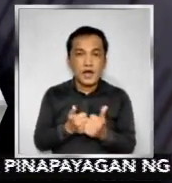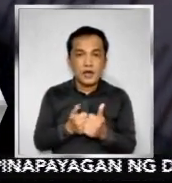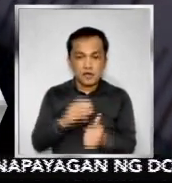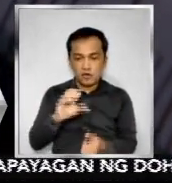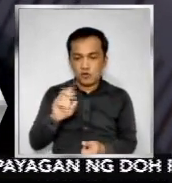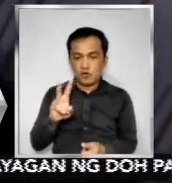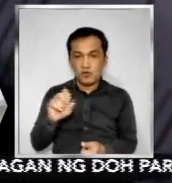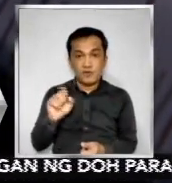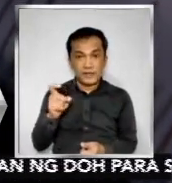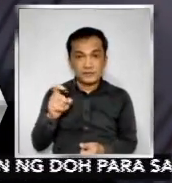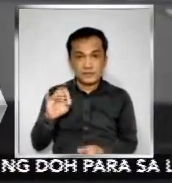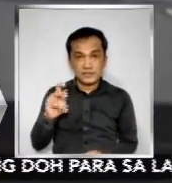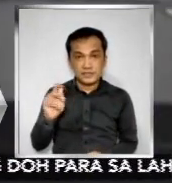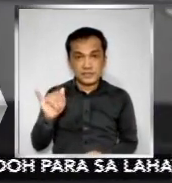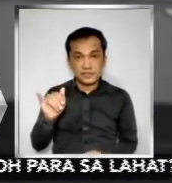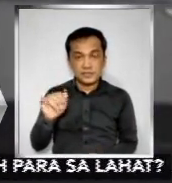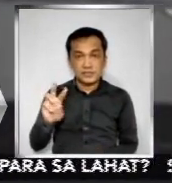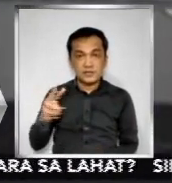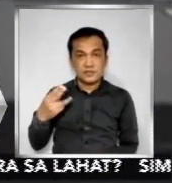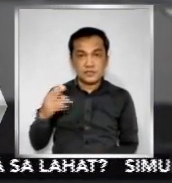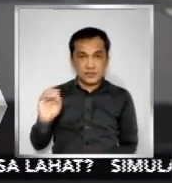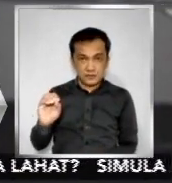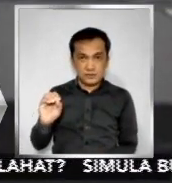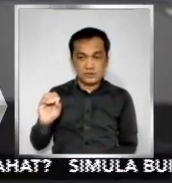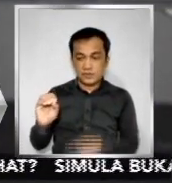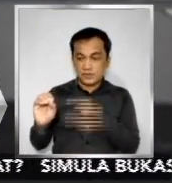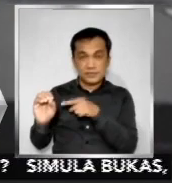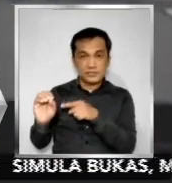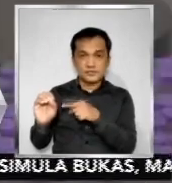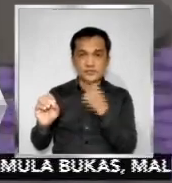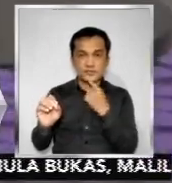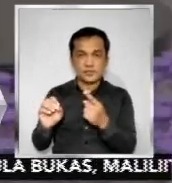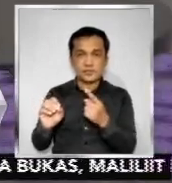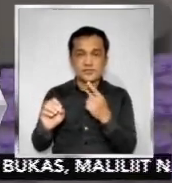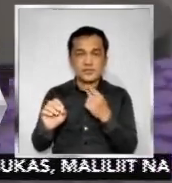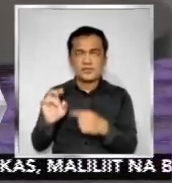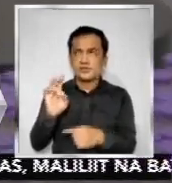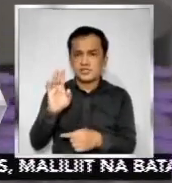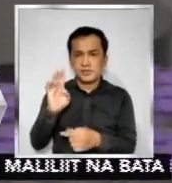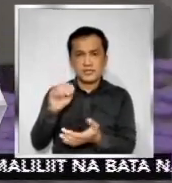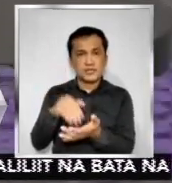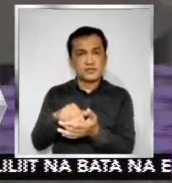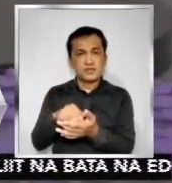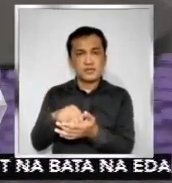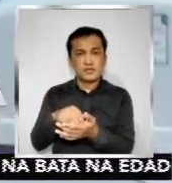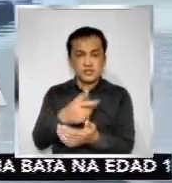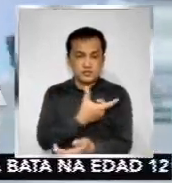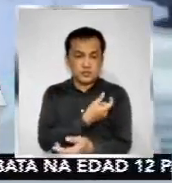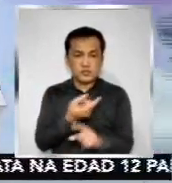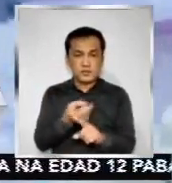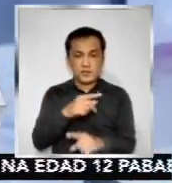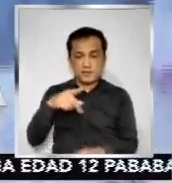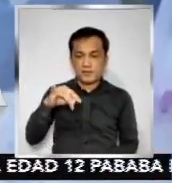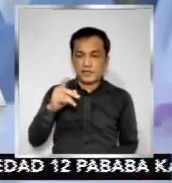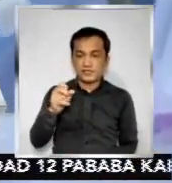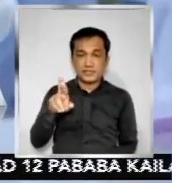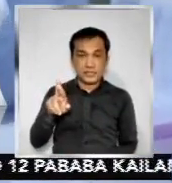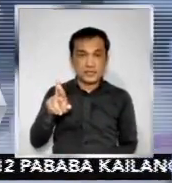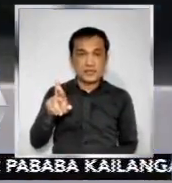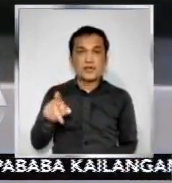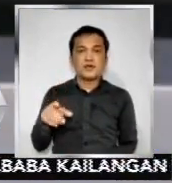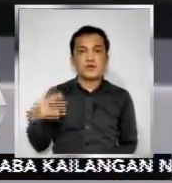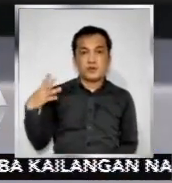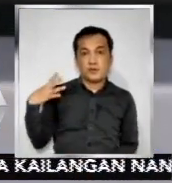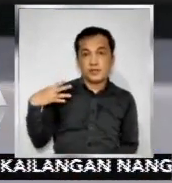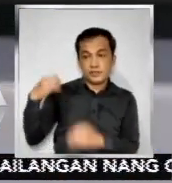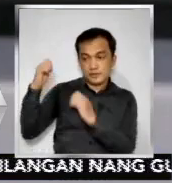ng World Health Organization. Yan ang 117,000 na doses ng bakuna mula sa Pfizer-BioNTech. Habang inaasahan darating sa